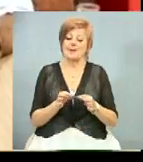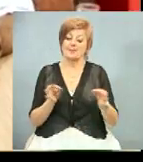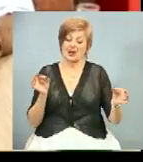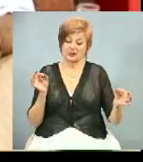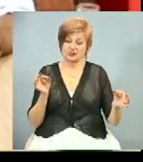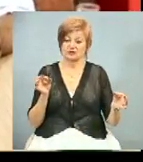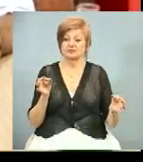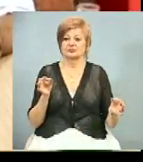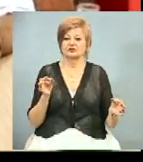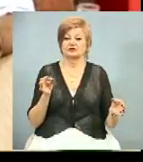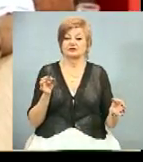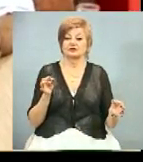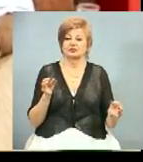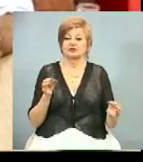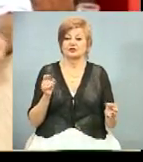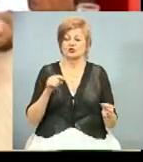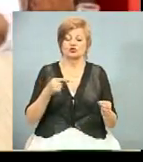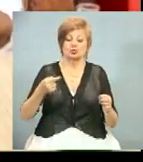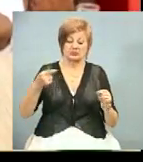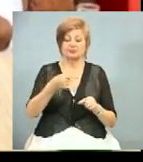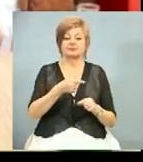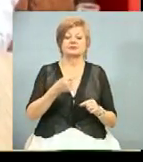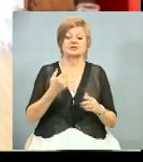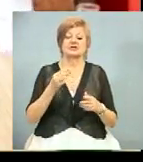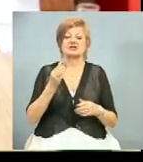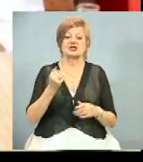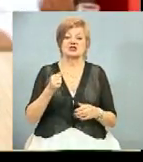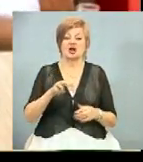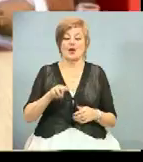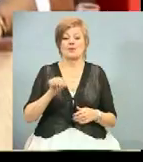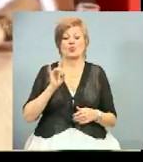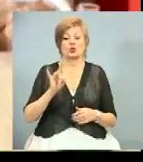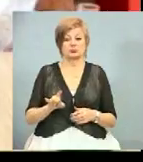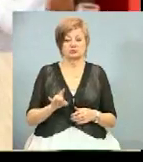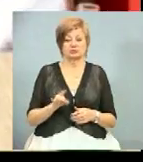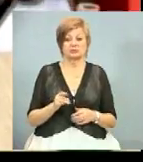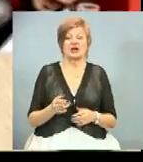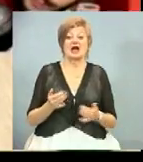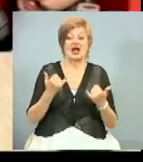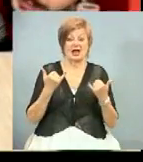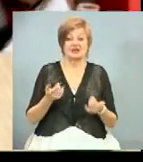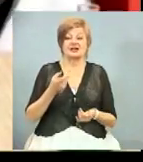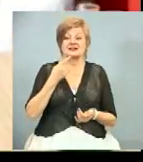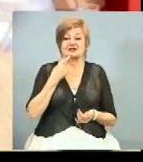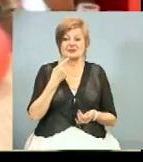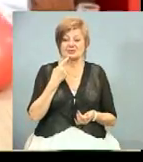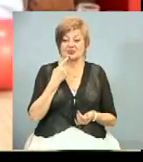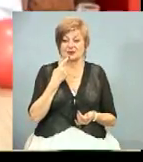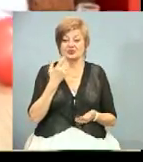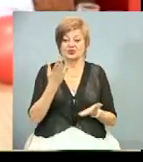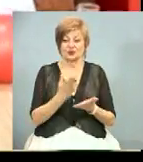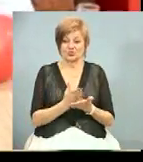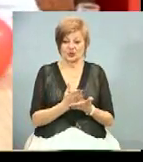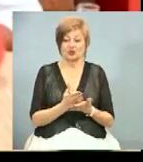паличка. Паличка. Його можна було тримати. Правильно, шампур. Найголовніше. І зараз ми з вами спробуємо. Ось тут для вас у мене вже